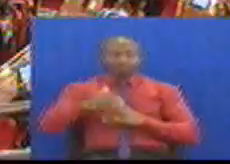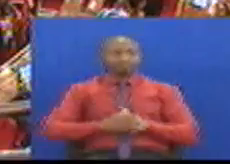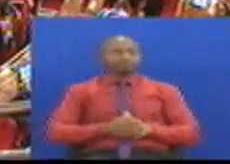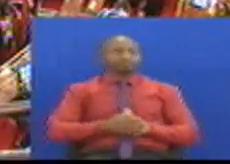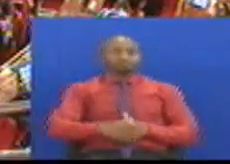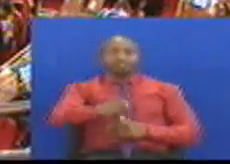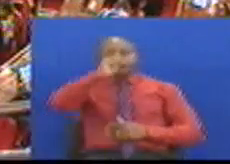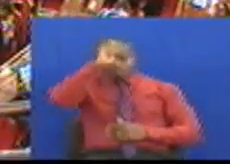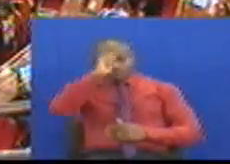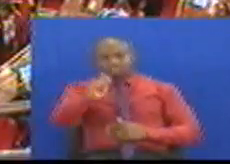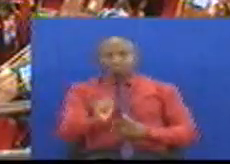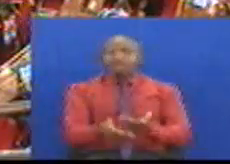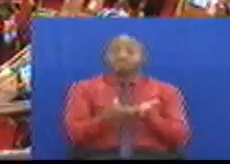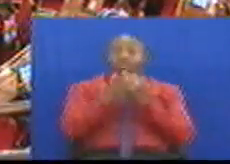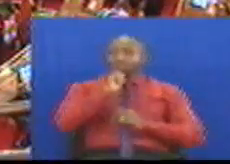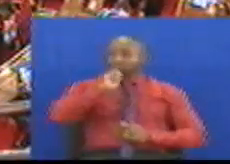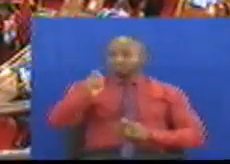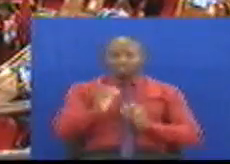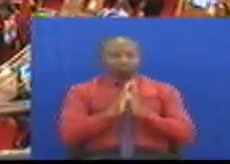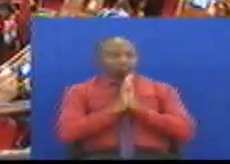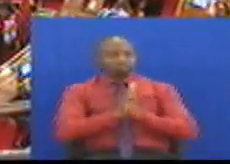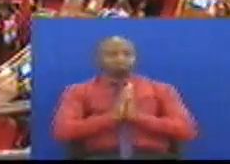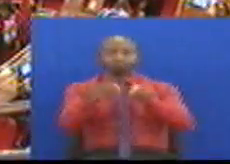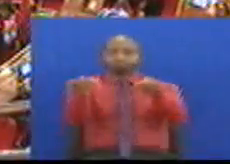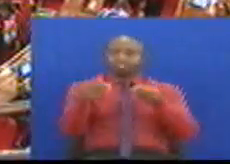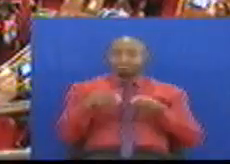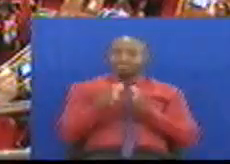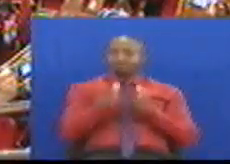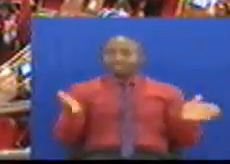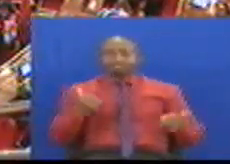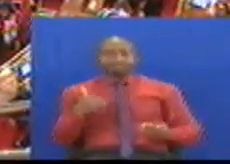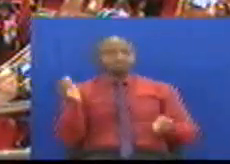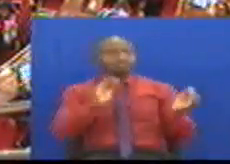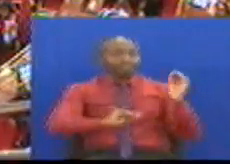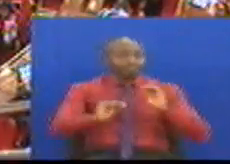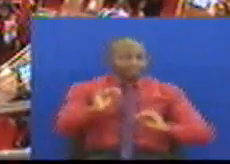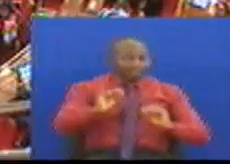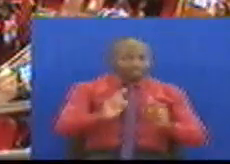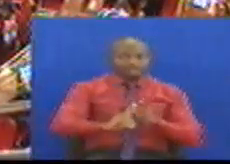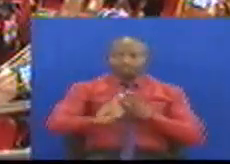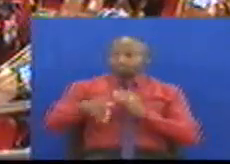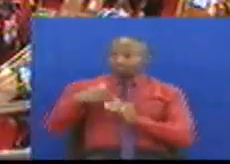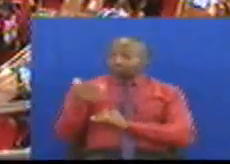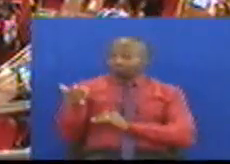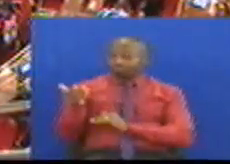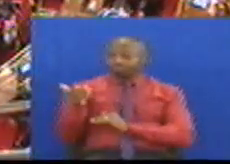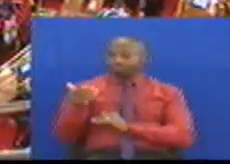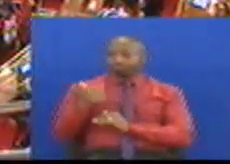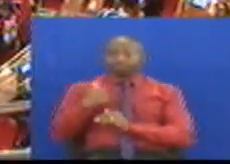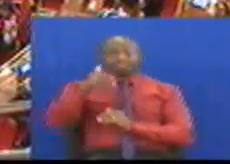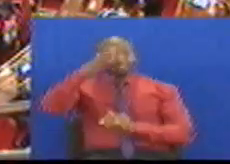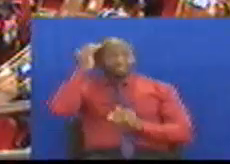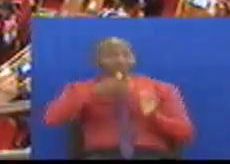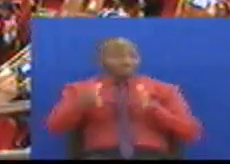Mheshimiwa naibu speaker, nikushukuru kwa kunipa nafasi na mimi niweze kutoa mchango wangu kwa ofisi ya Rais Tawala za Mikoa na Serikali za